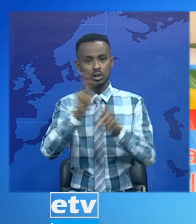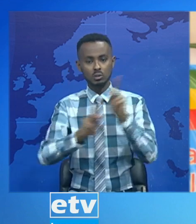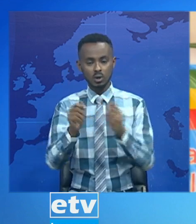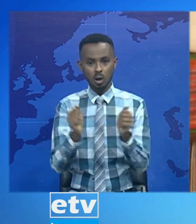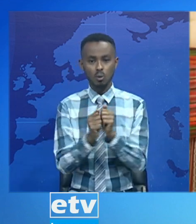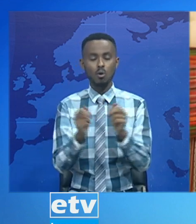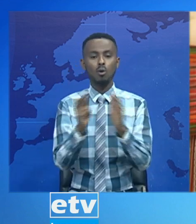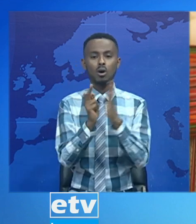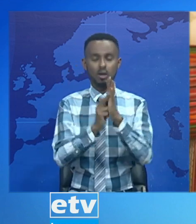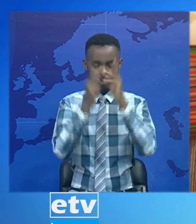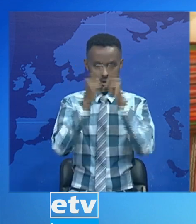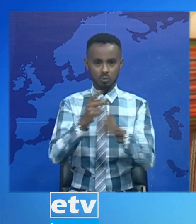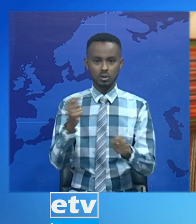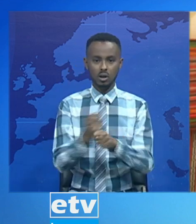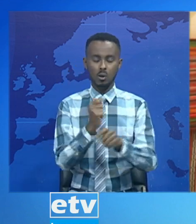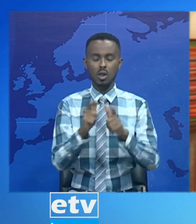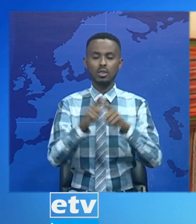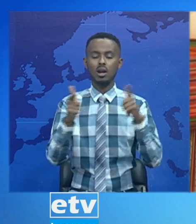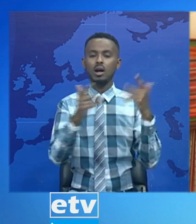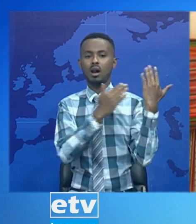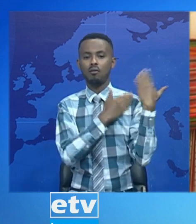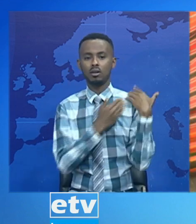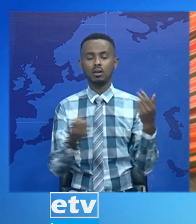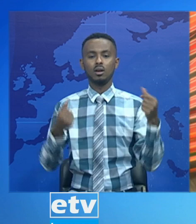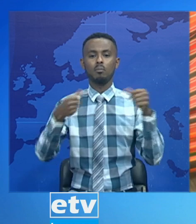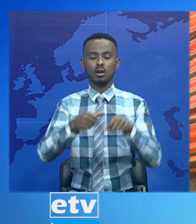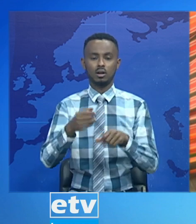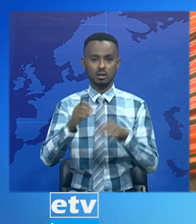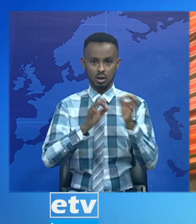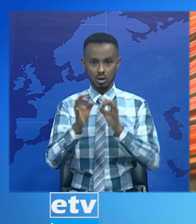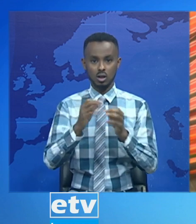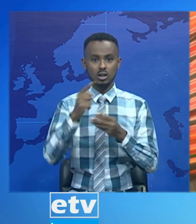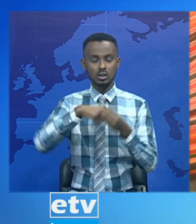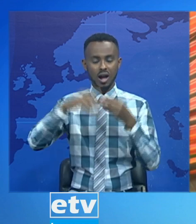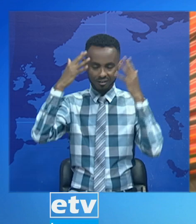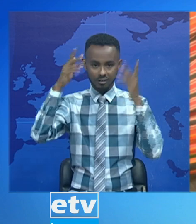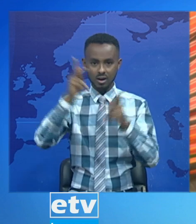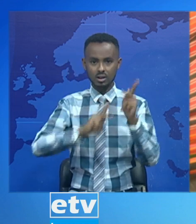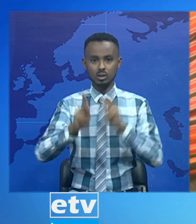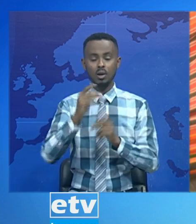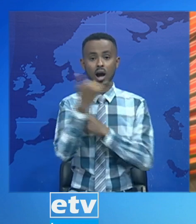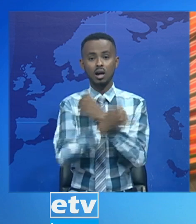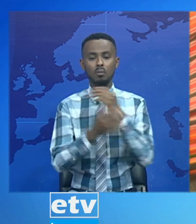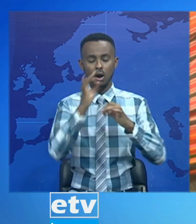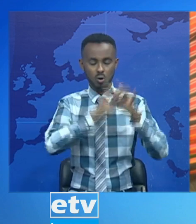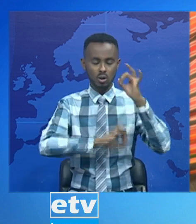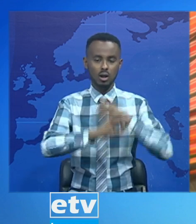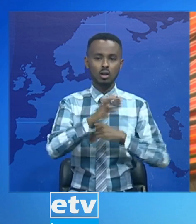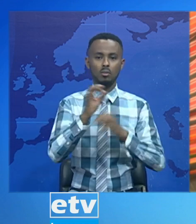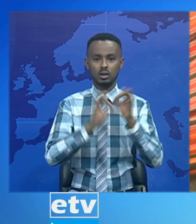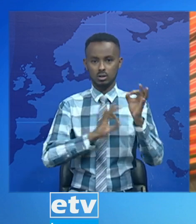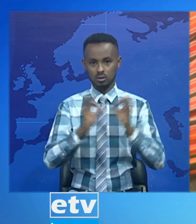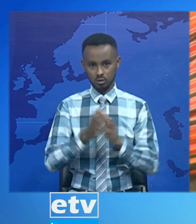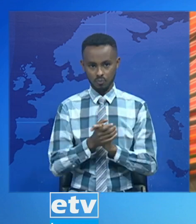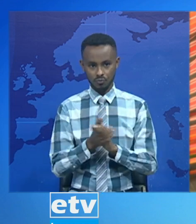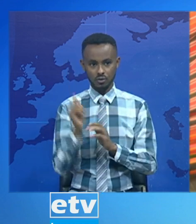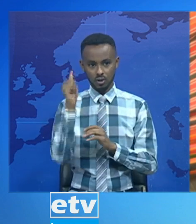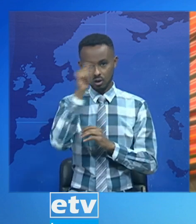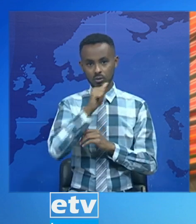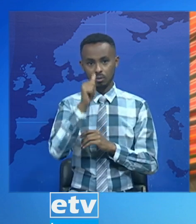በህግ ማስከበር ተግባሩ ትልቅ ድርሻ እንዳበረከተ ተናግሯል። ስለ አፋር ህዝብ የሀገር ባለውለታነትም አውስተዋል። ኢትዮጵያ ህዝብ